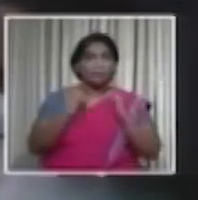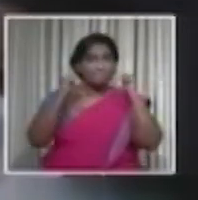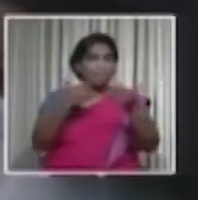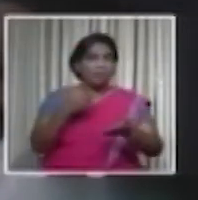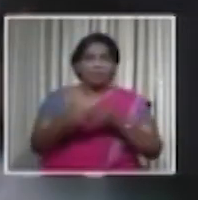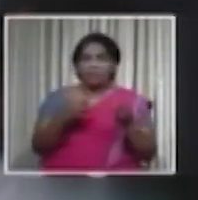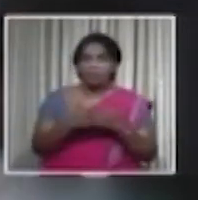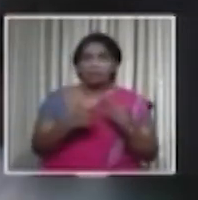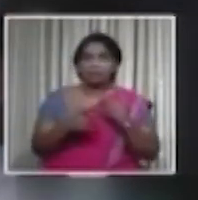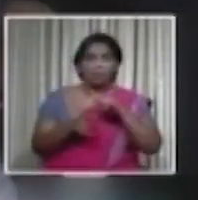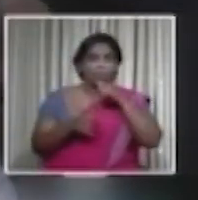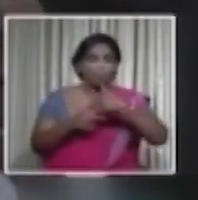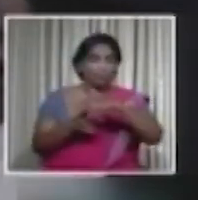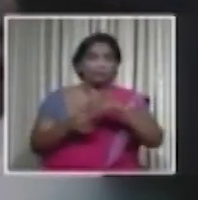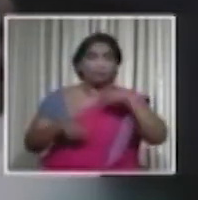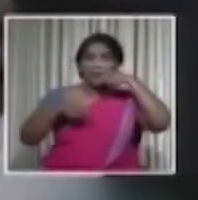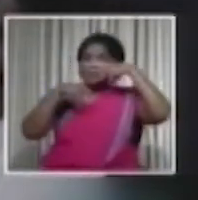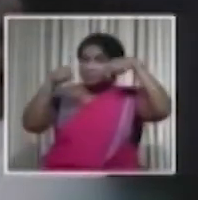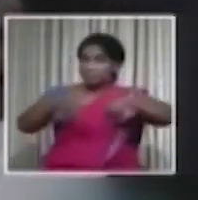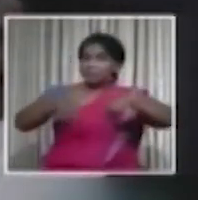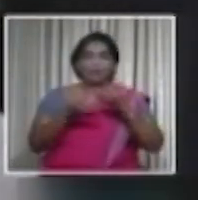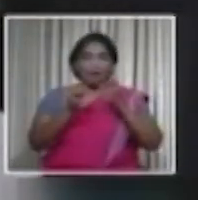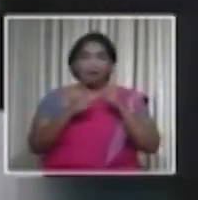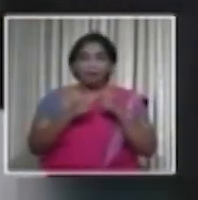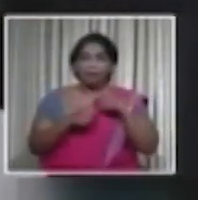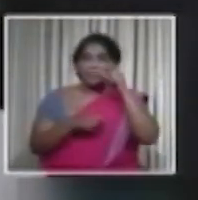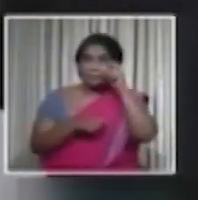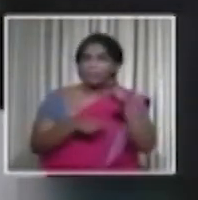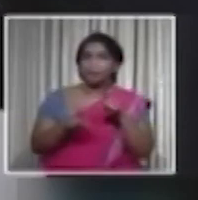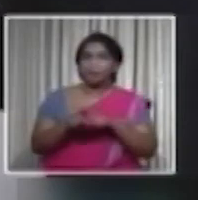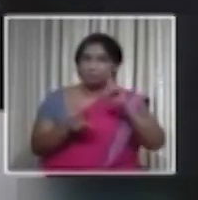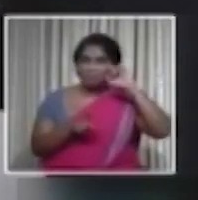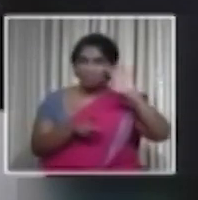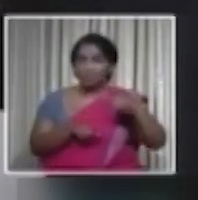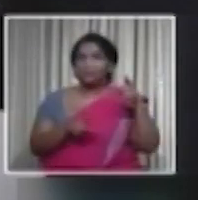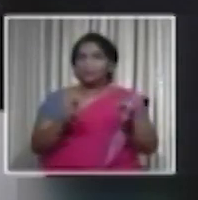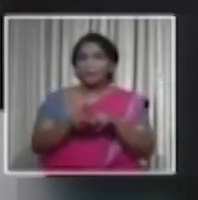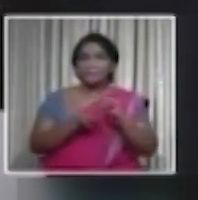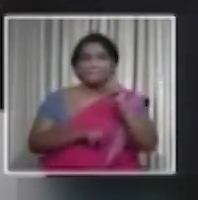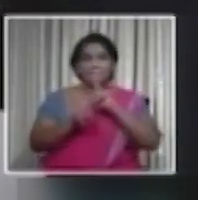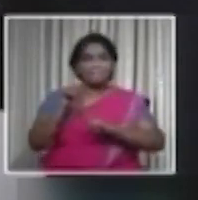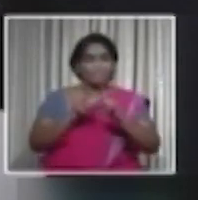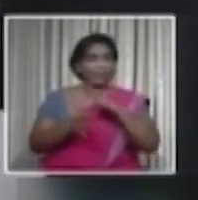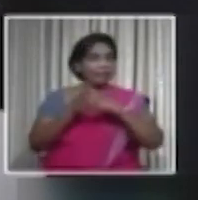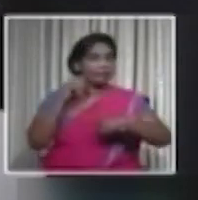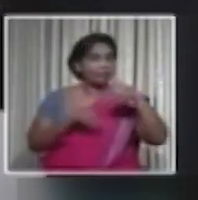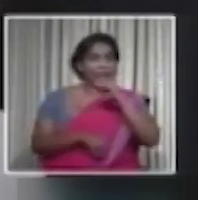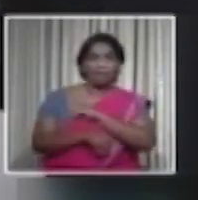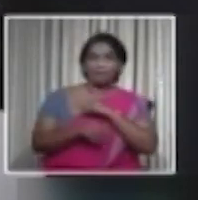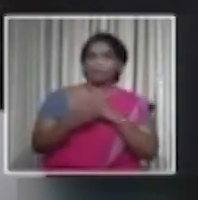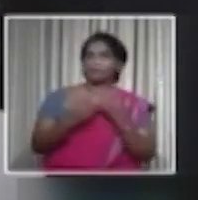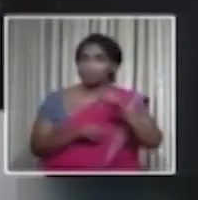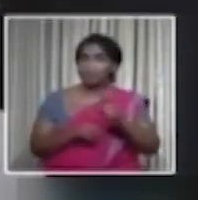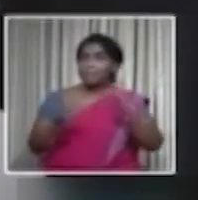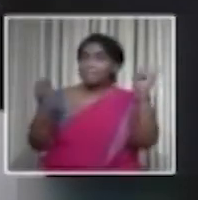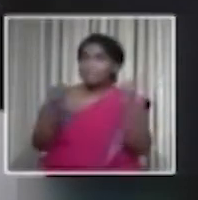බෑ. කලපුව මැද ෆයිලින් කරන්න ඕනේ, ටෙස්ටිං කරන්න ඕනේ. ඒ නිසා මෝඩෙක් වගේ මේ පාර්ලිමේන්තුවේ දේශපාලන වාසිය ගන්න තමුන්නාංශ කතා